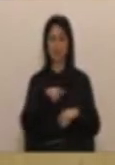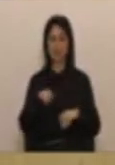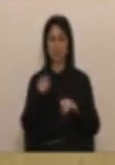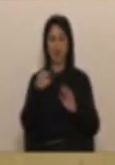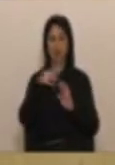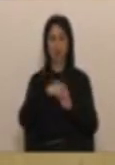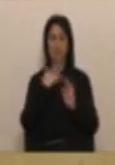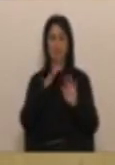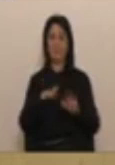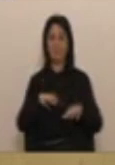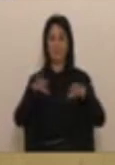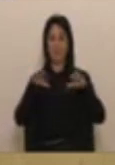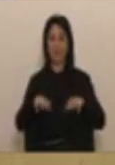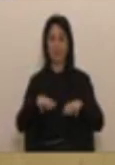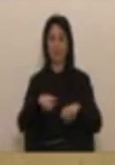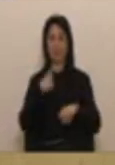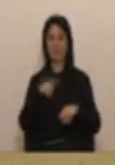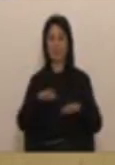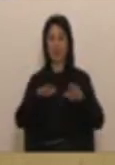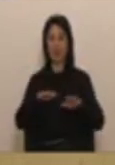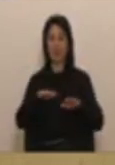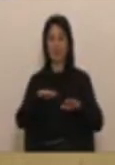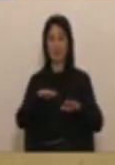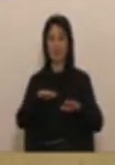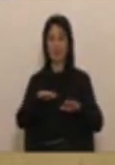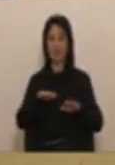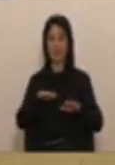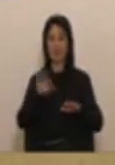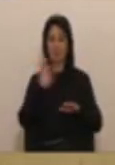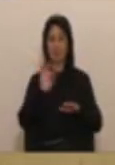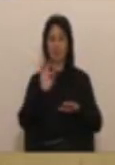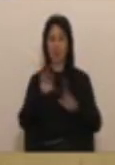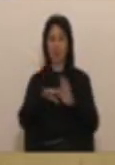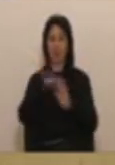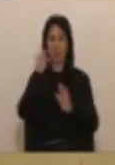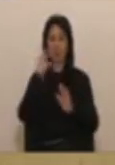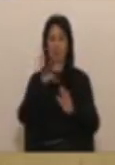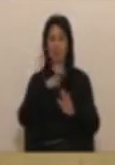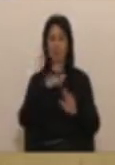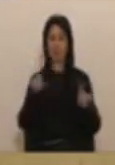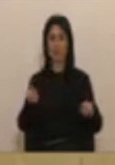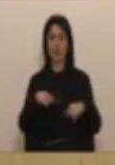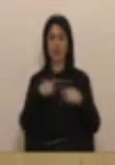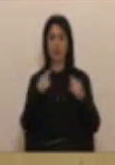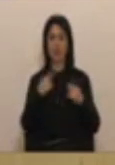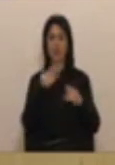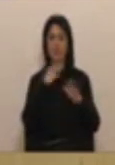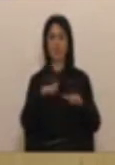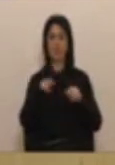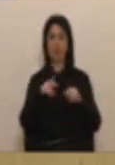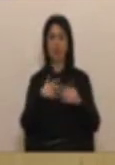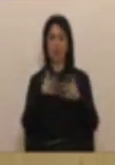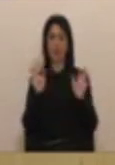შორის საკრებულოს თავმჯდომარის და სხვა პოზიციების ზე არჩევა უნდა განხორციელდეს საკრებულოში